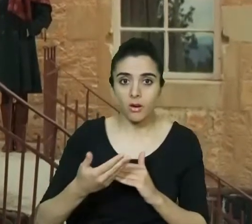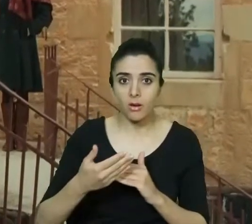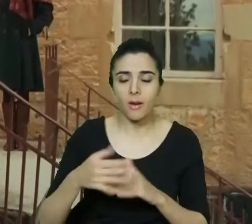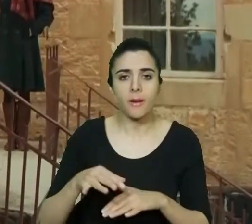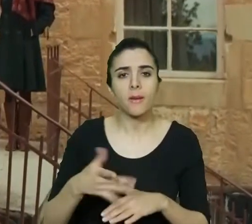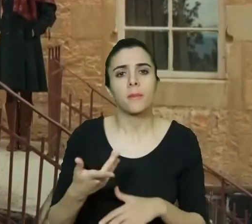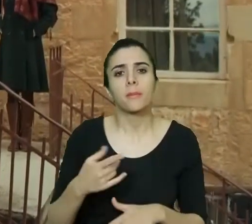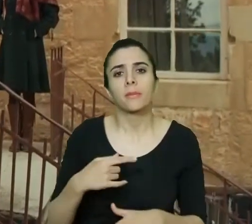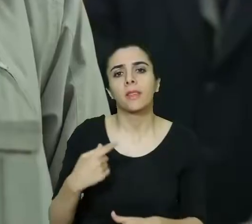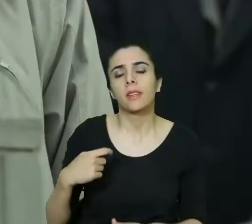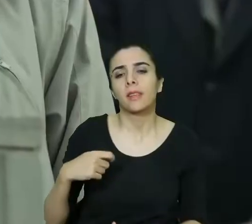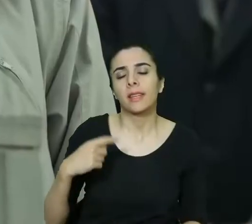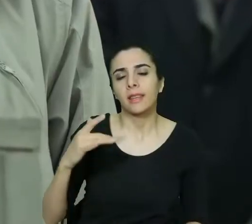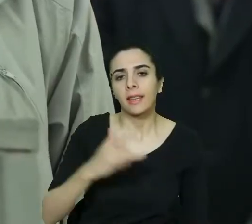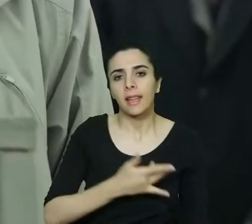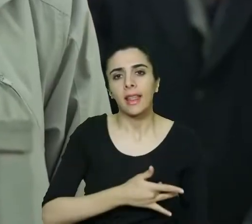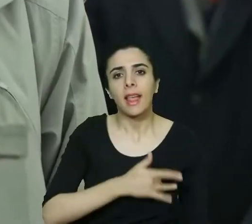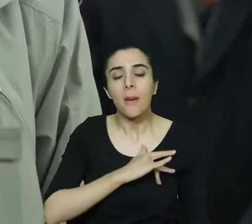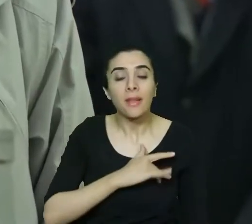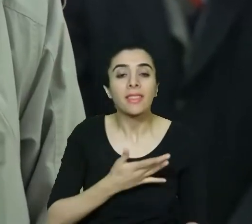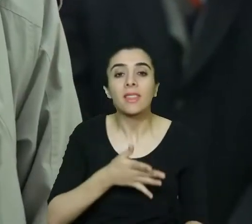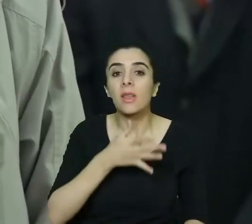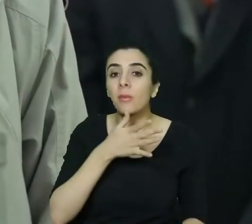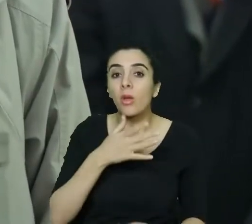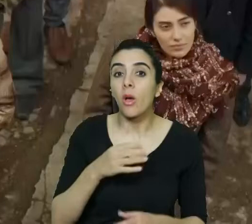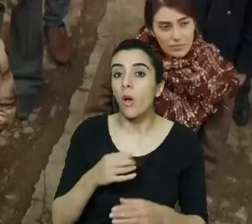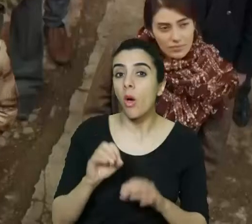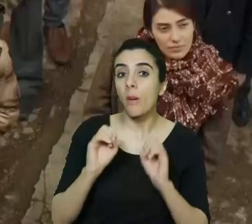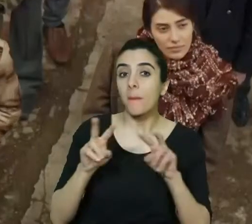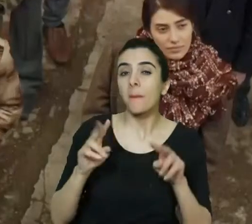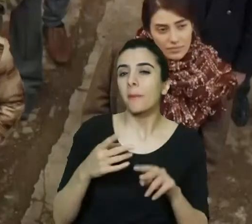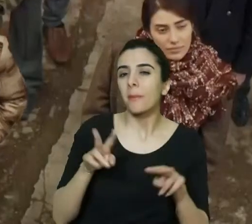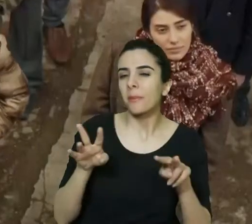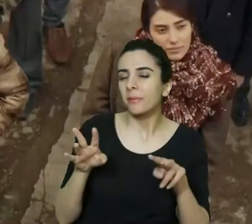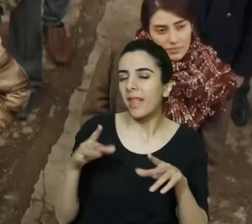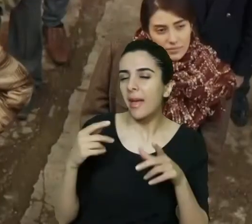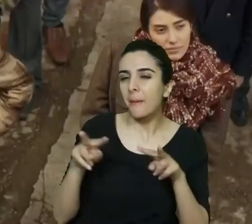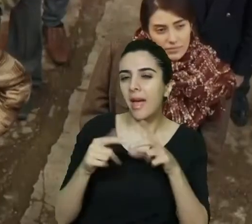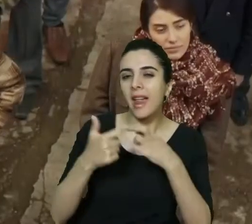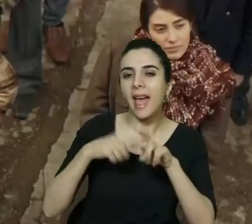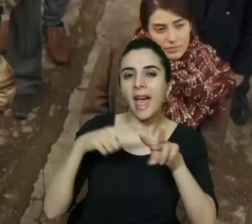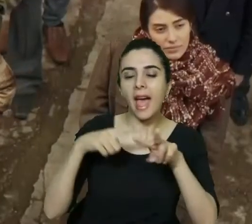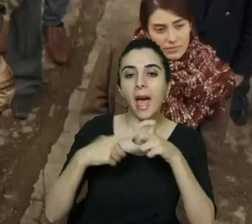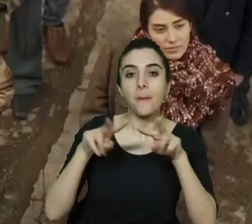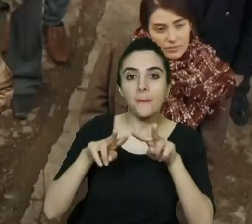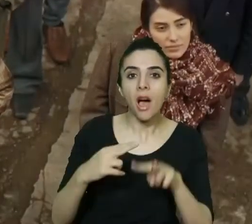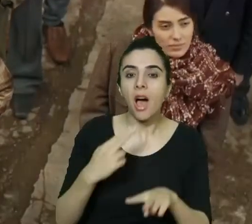mimar Filistinli Meryem Hanım misafir öğretmen olarak katılacak. Akıllar sırtarak baktılar